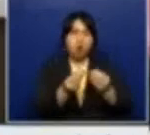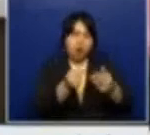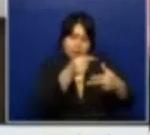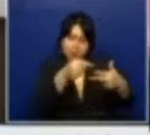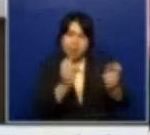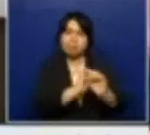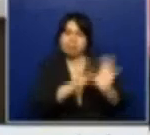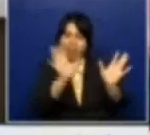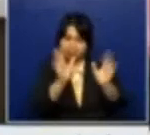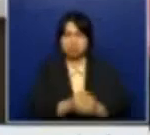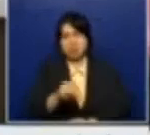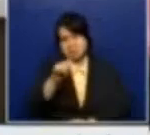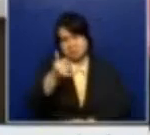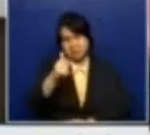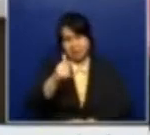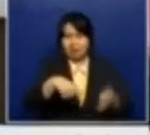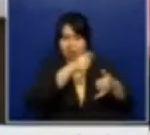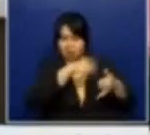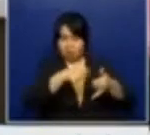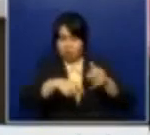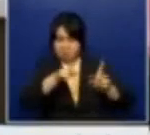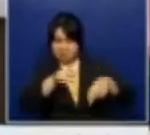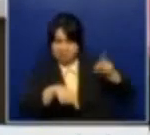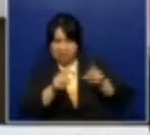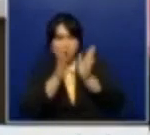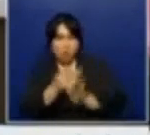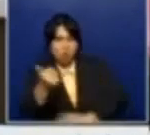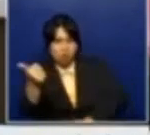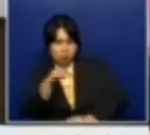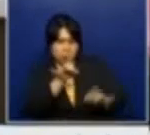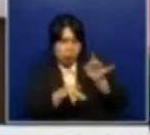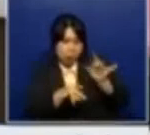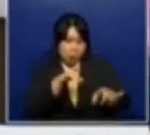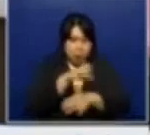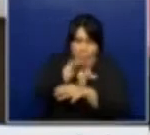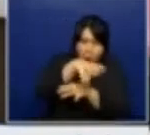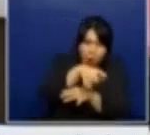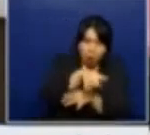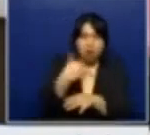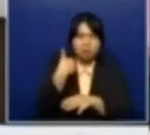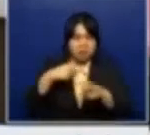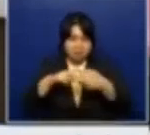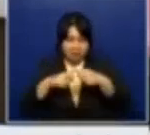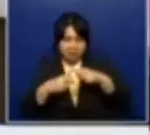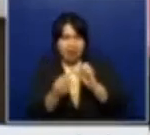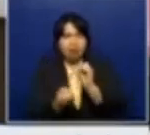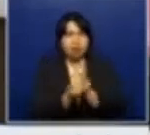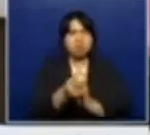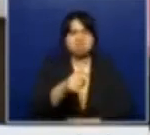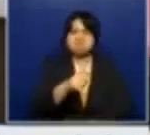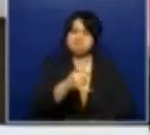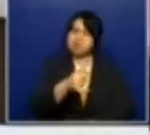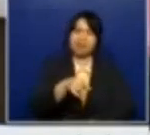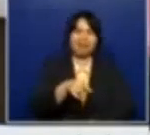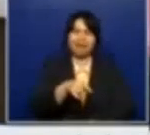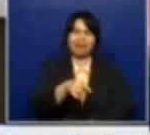ราะว่าอาจจะมีบางคนอาจจะมีมือที่สามมาพยายามทำให้เกิดภาพที่อาจจะไม่อยู่ใน